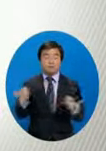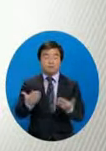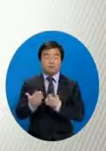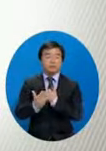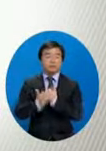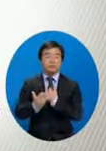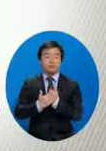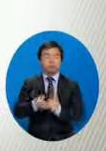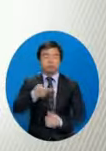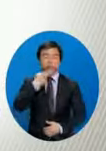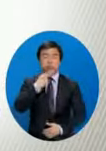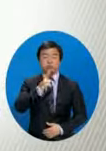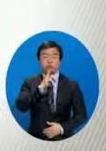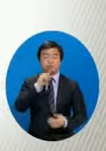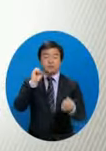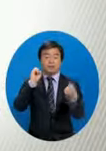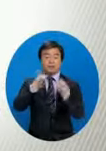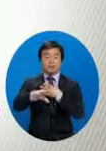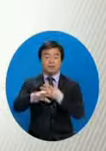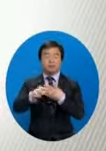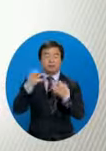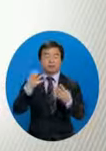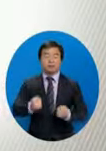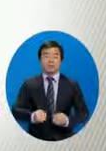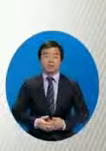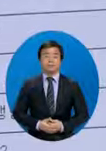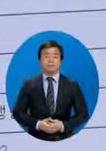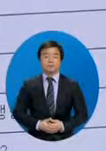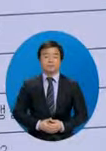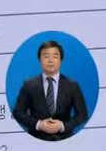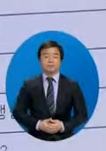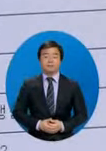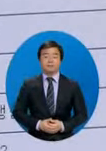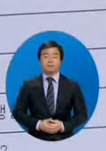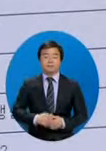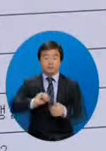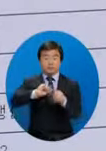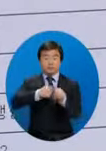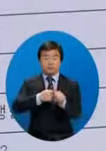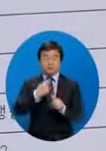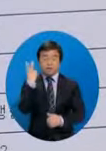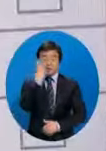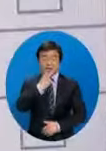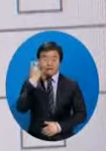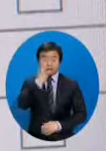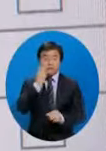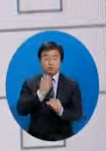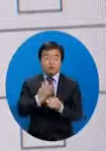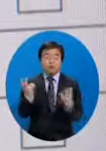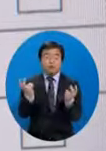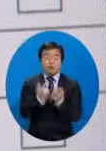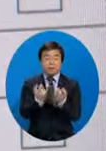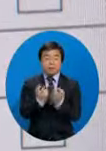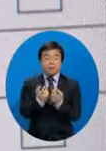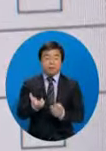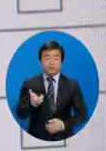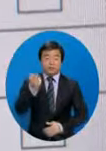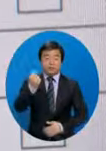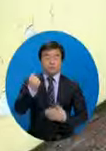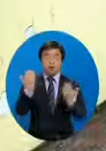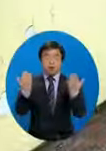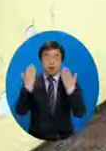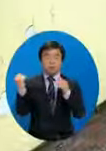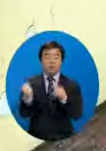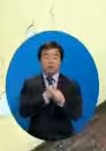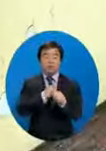도움이 되지 않는다는 응답이 압도적으로 많았습니다. 징벌과 감시 위주의 방법으로는 학교폭력을